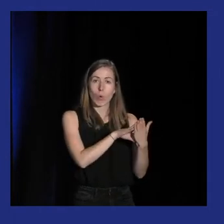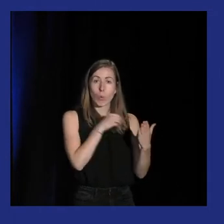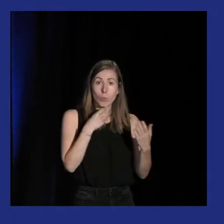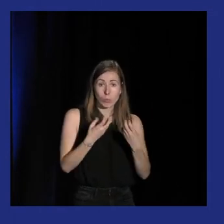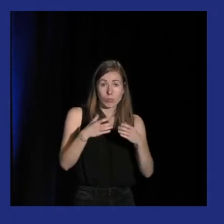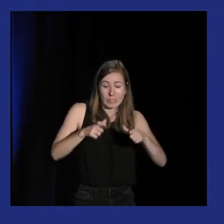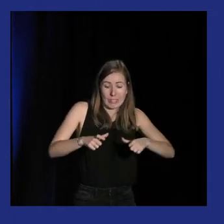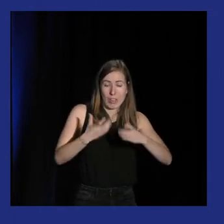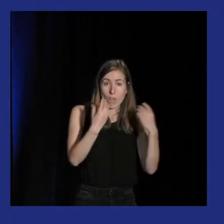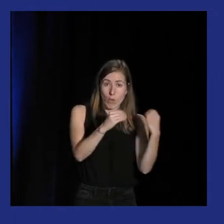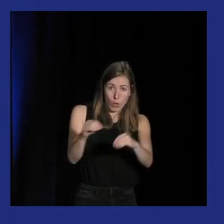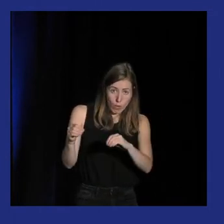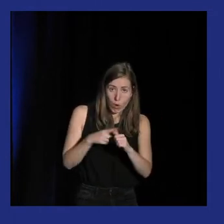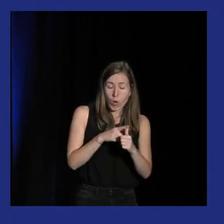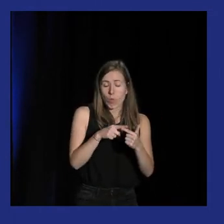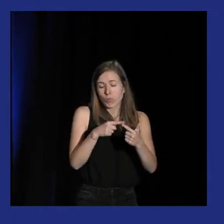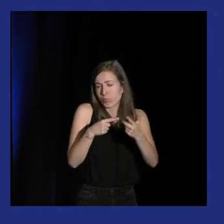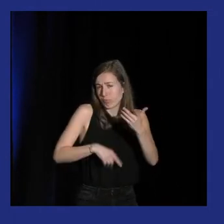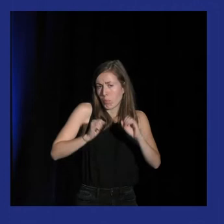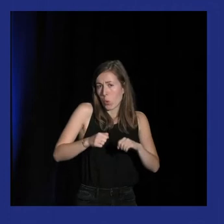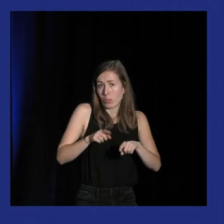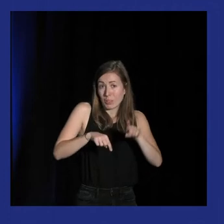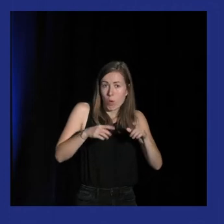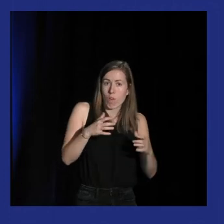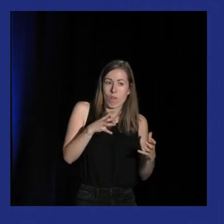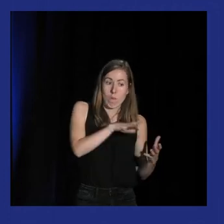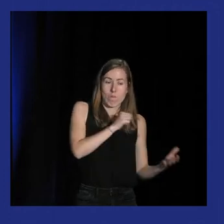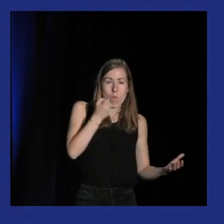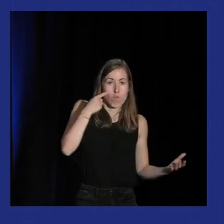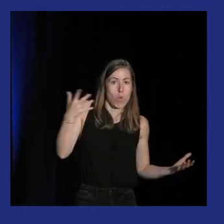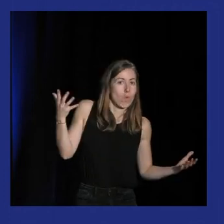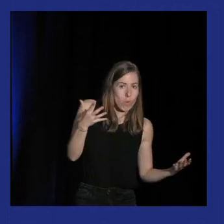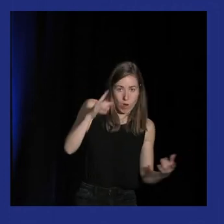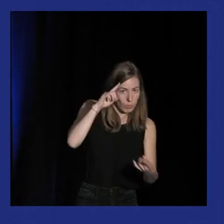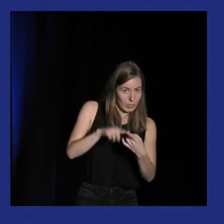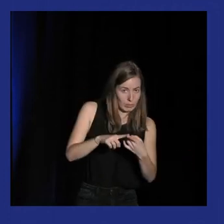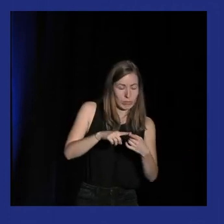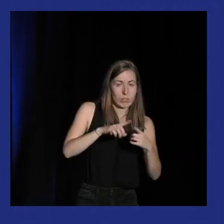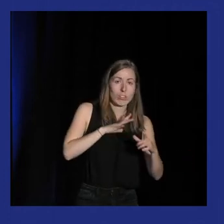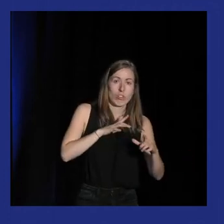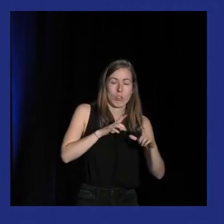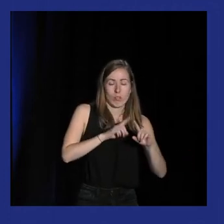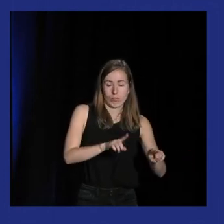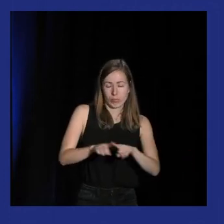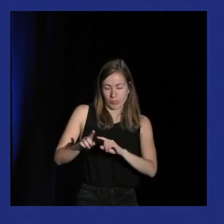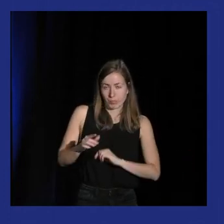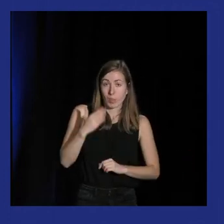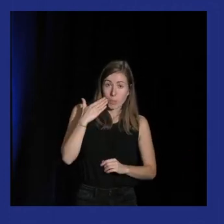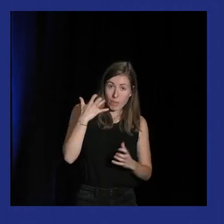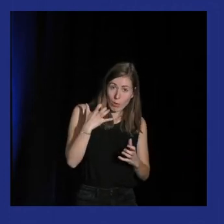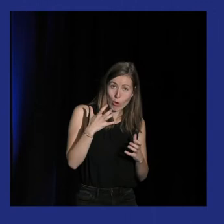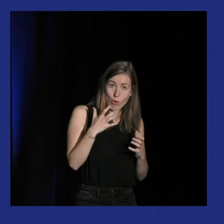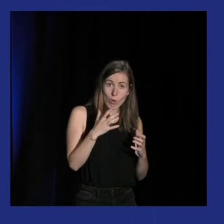exemple et donc les performances scéniques donc quand on veut travailler sur une licence